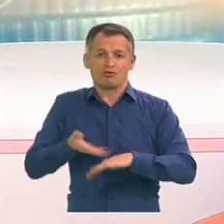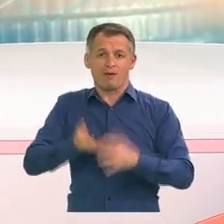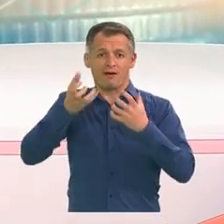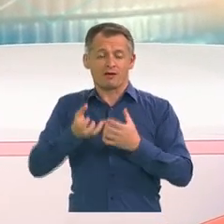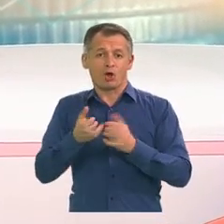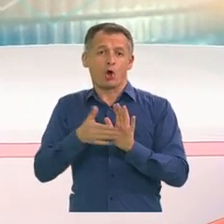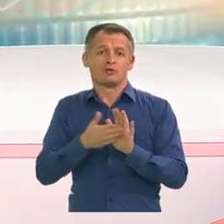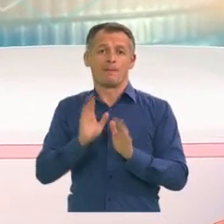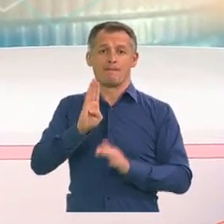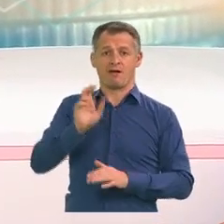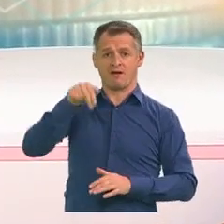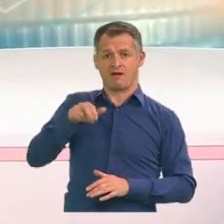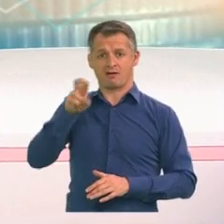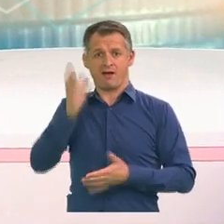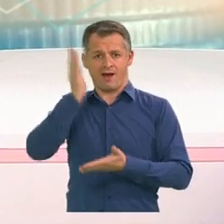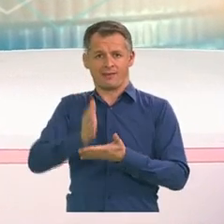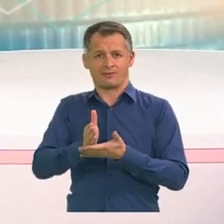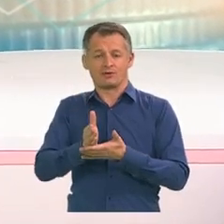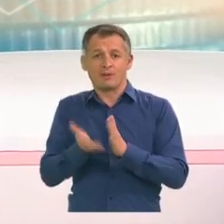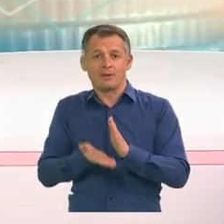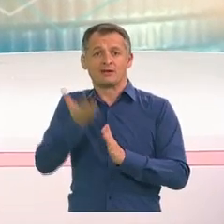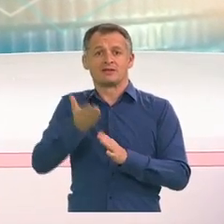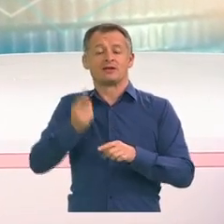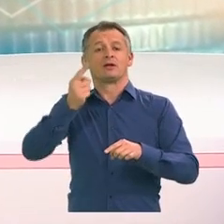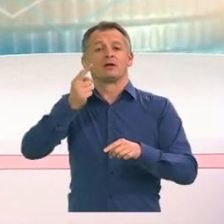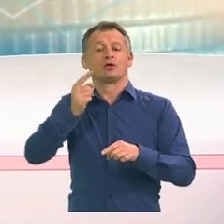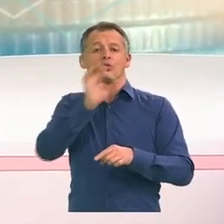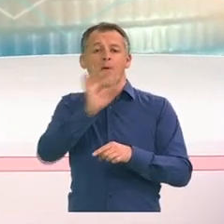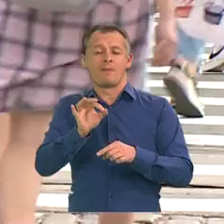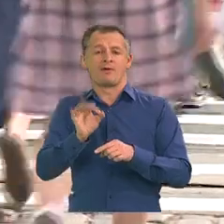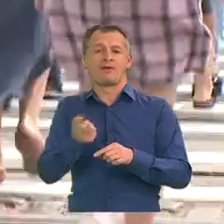care BNR a decis să majoreze din nou dobânda cheie din economie.